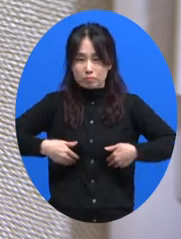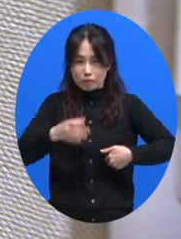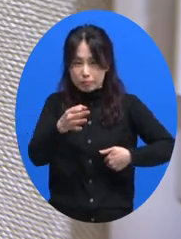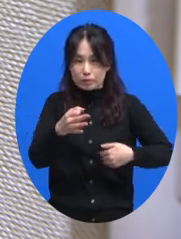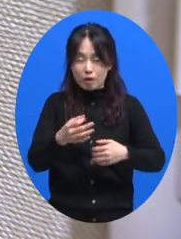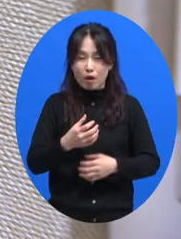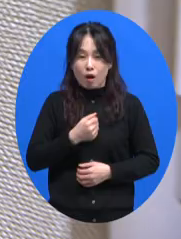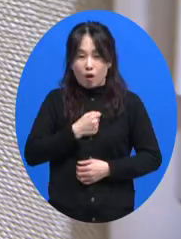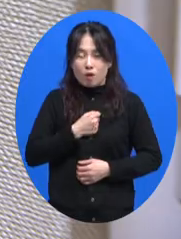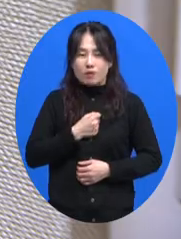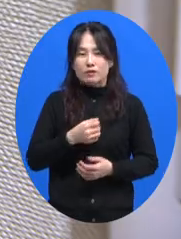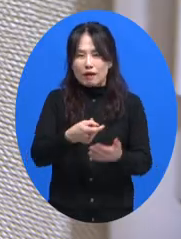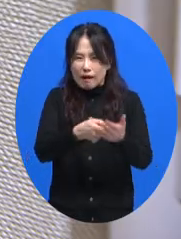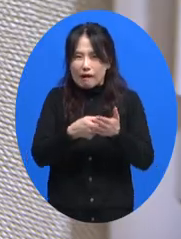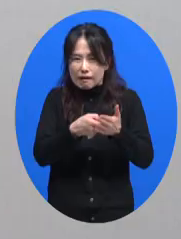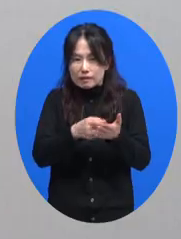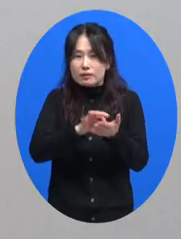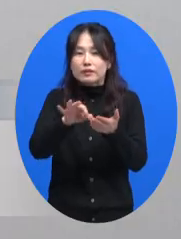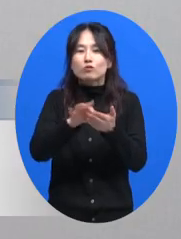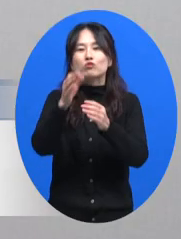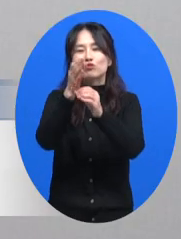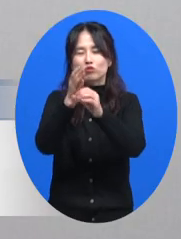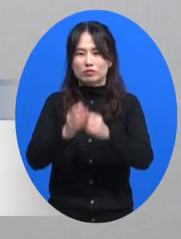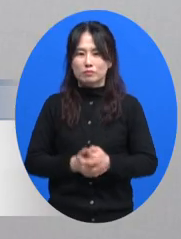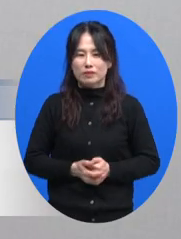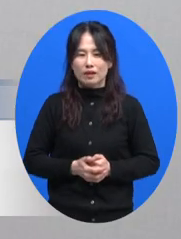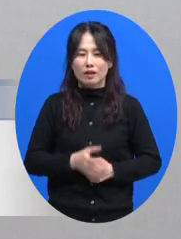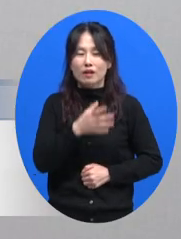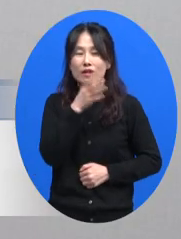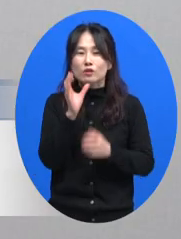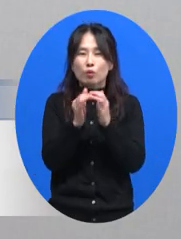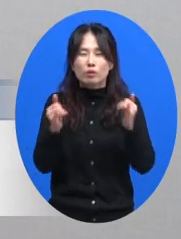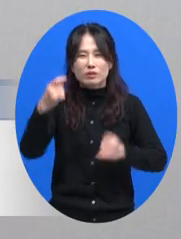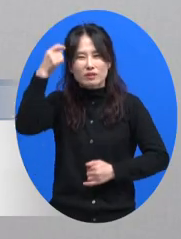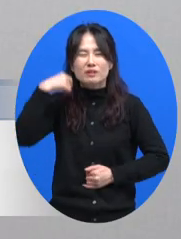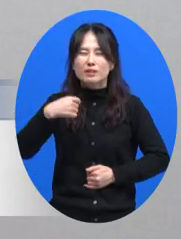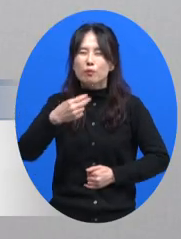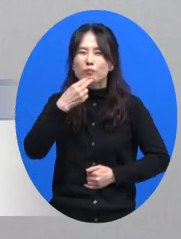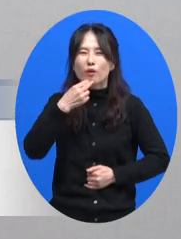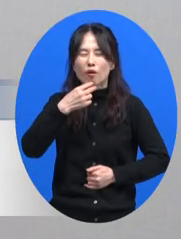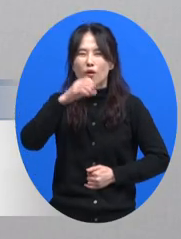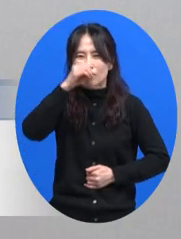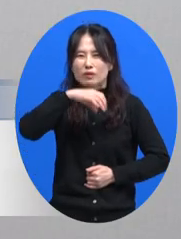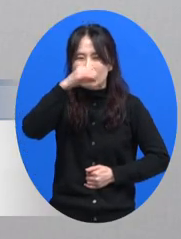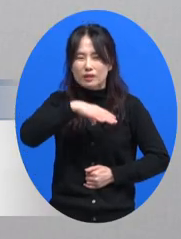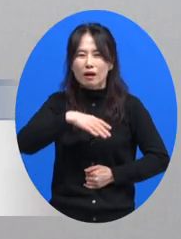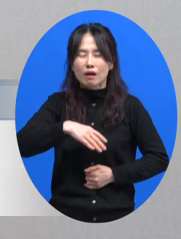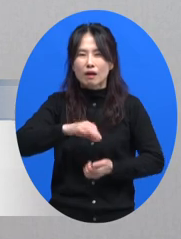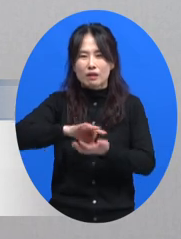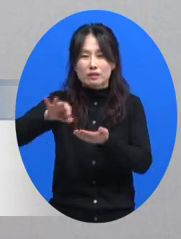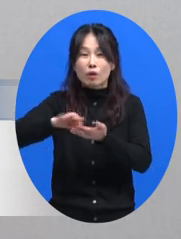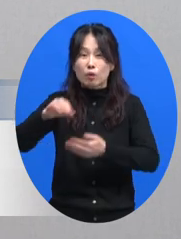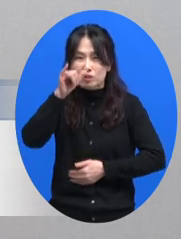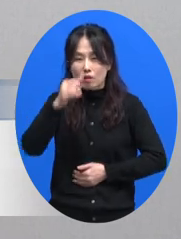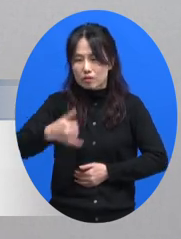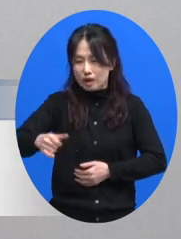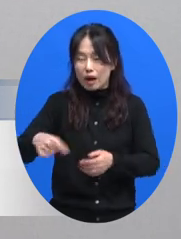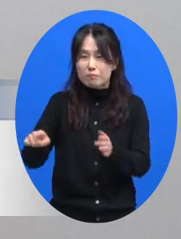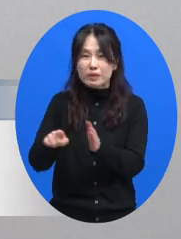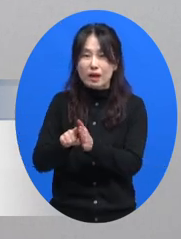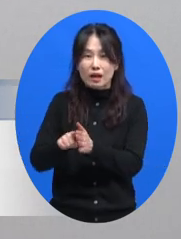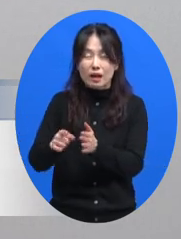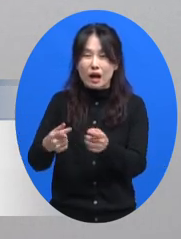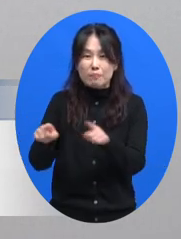어르신들은 아껴쓰기에 나섰습니다 감각이 없으시잖아 노인 양반이니까 또 이제 자식들하고 있으면 그런